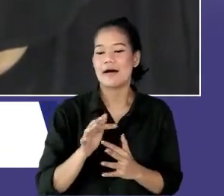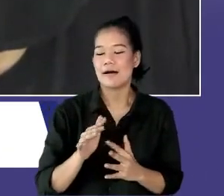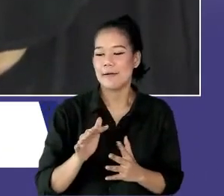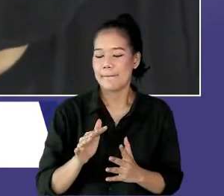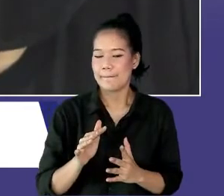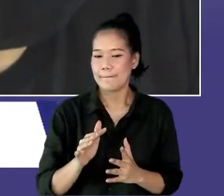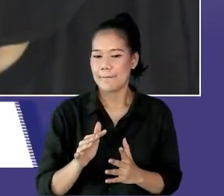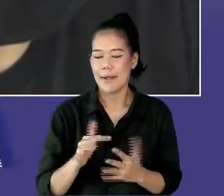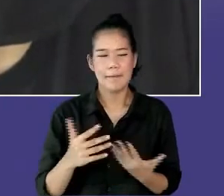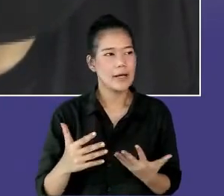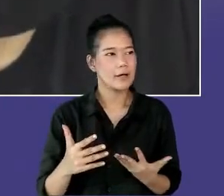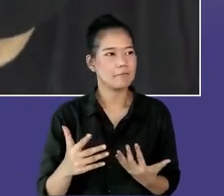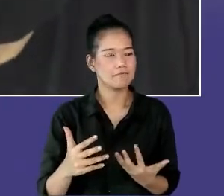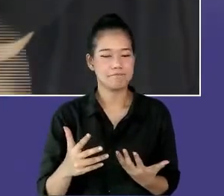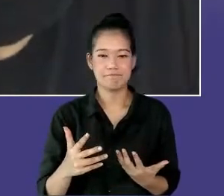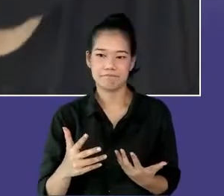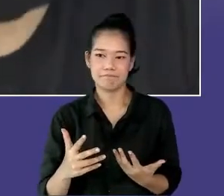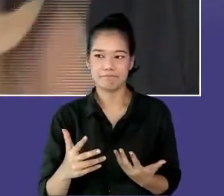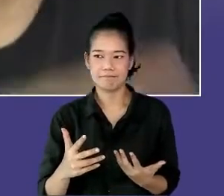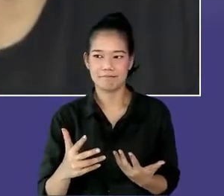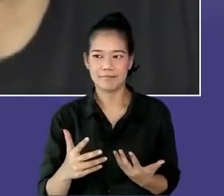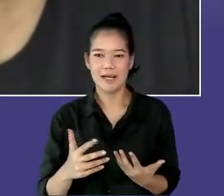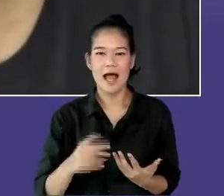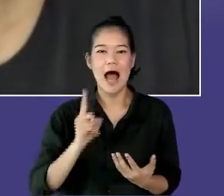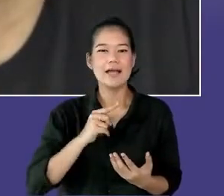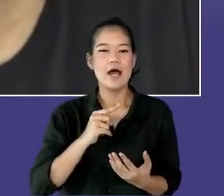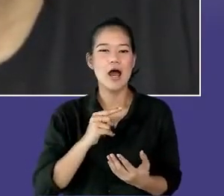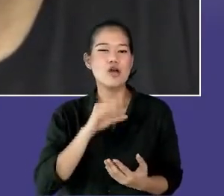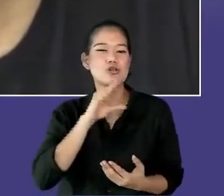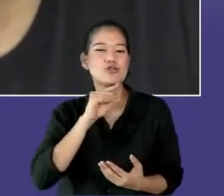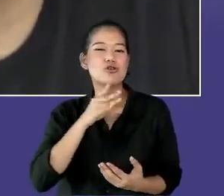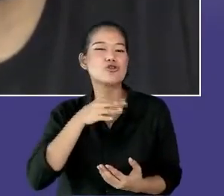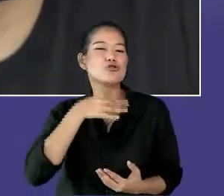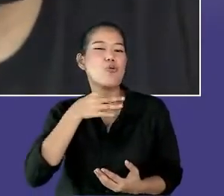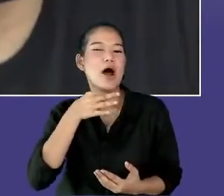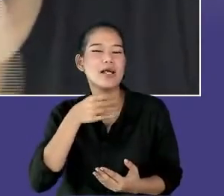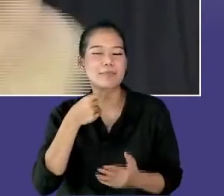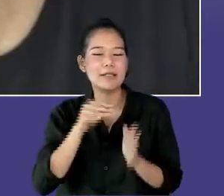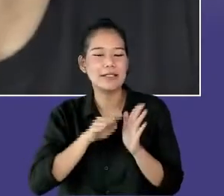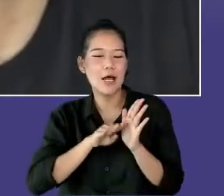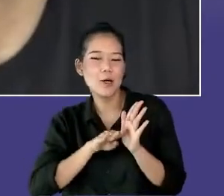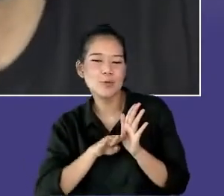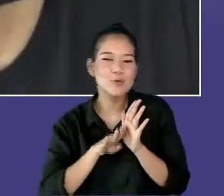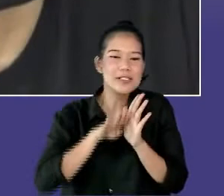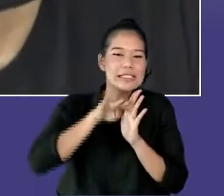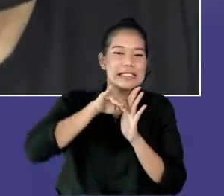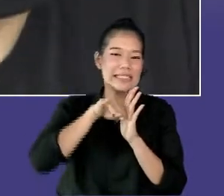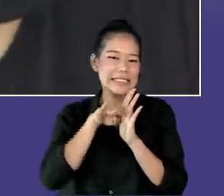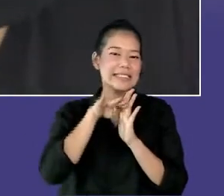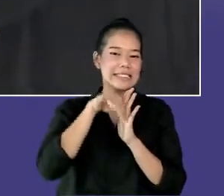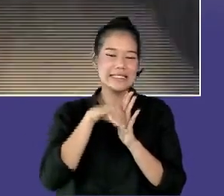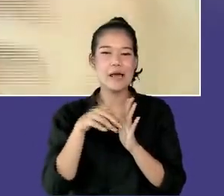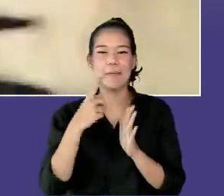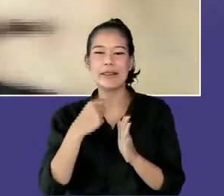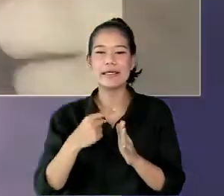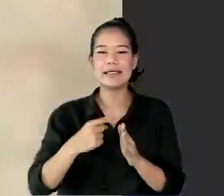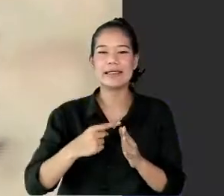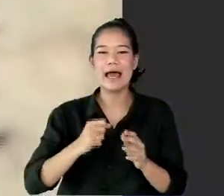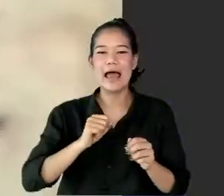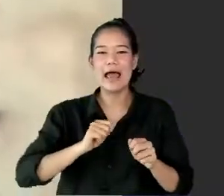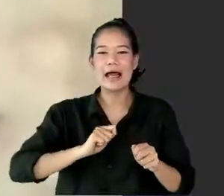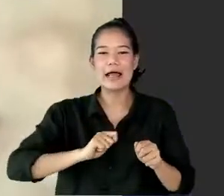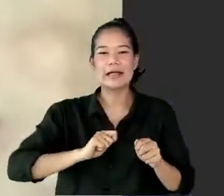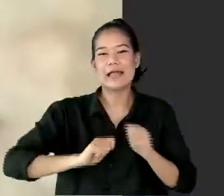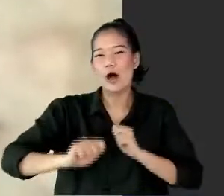yang apa ya, ya tengkok yang basah banget di lagu itu gitu loh. Apa sih